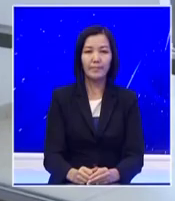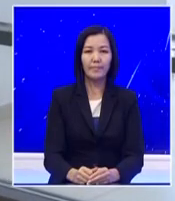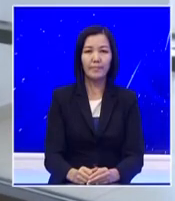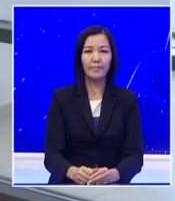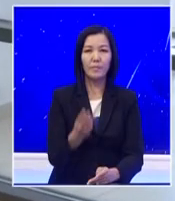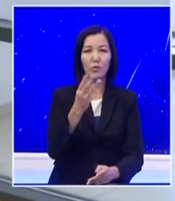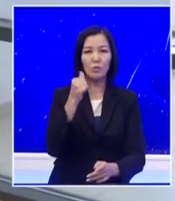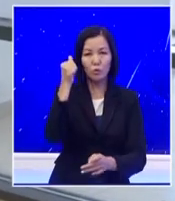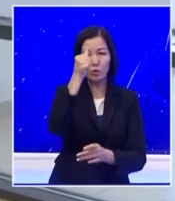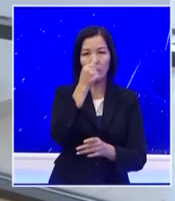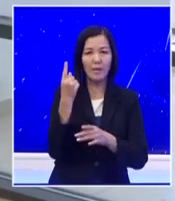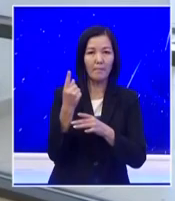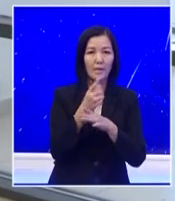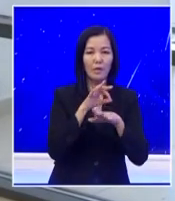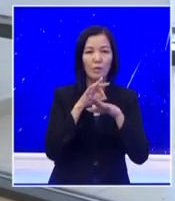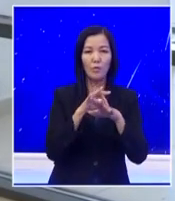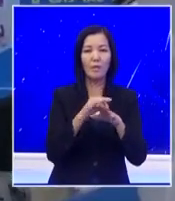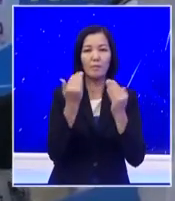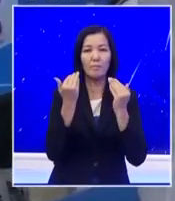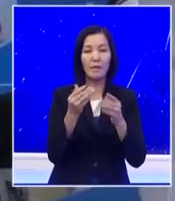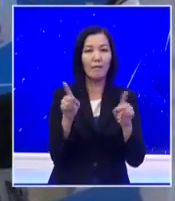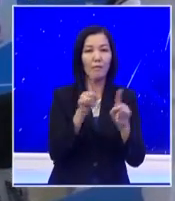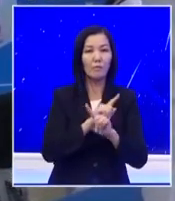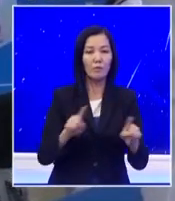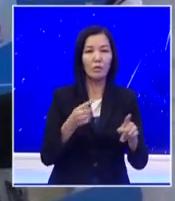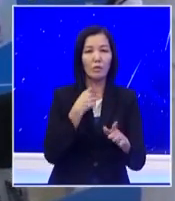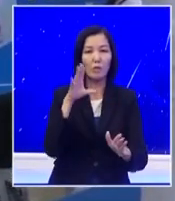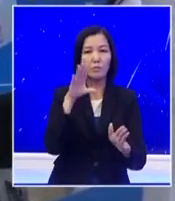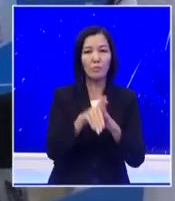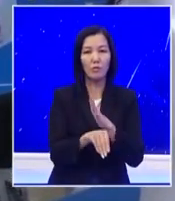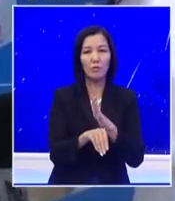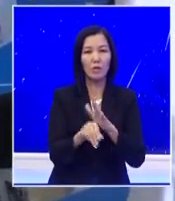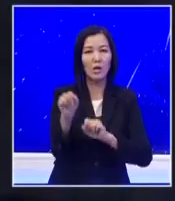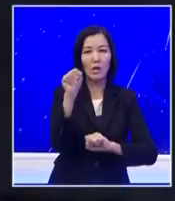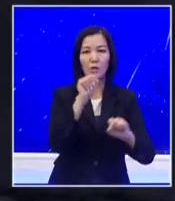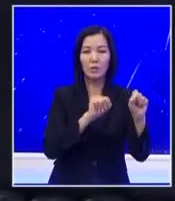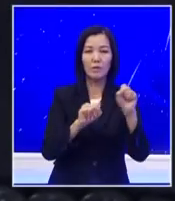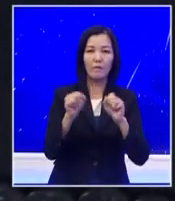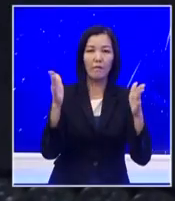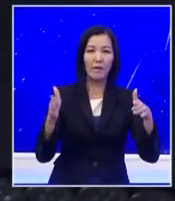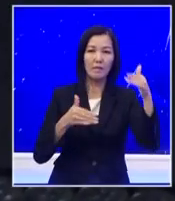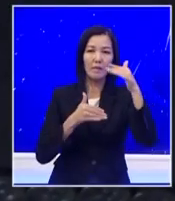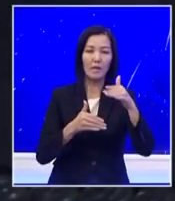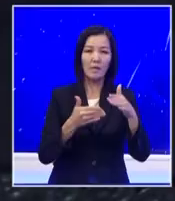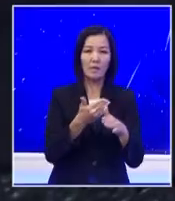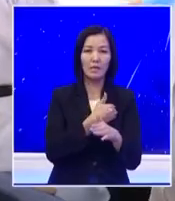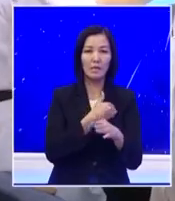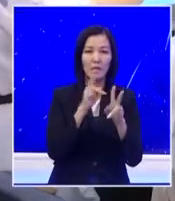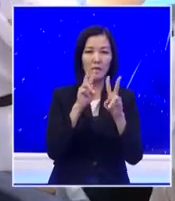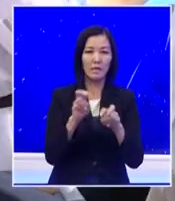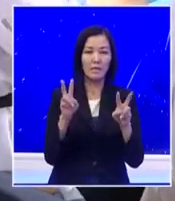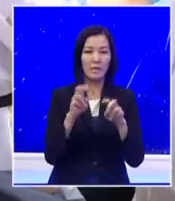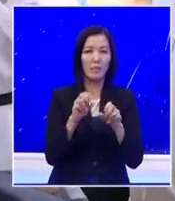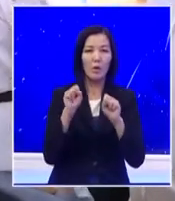Үш жылда бір рет өтетін саяси науқан биыл өзгеше. Дауыс берушілер алдымен дезинфекциялық туннельден өтіп, дене қызуын өлшетіп, қорғаныс